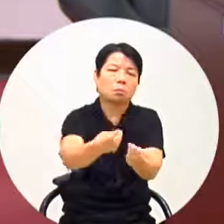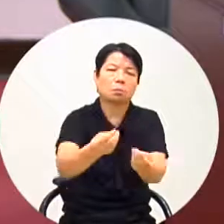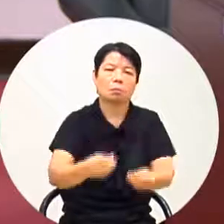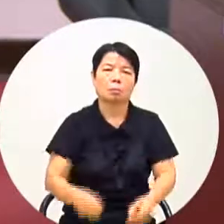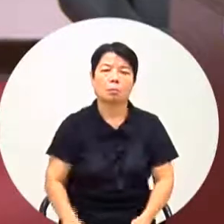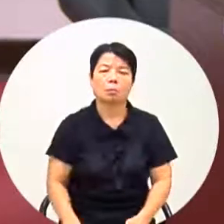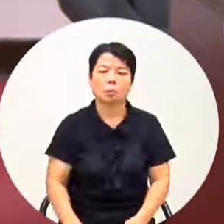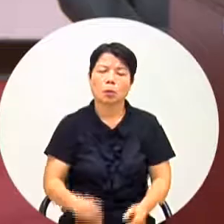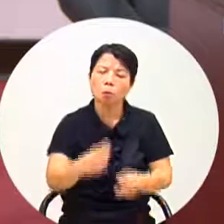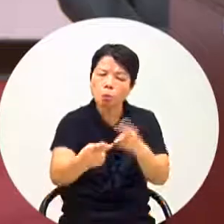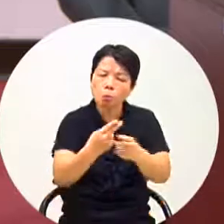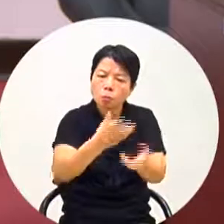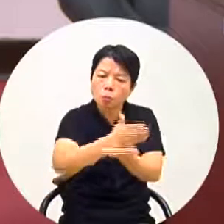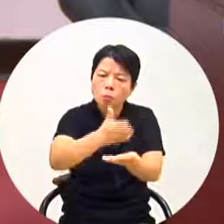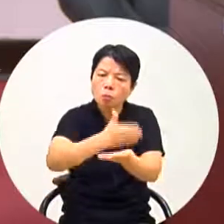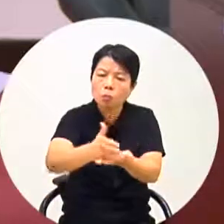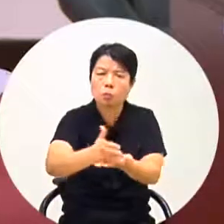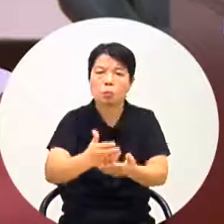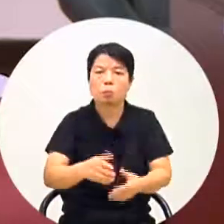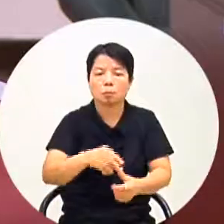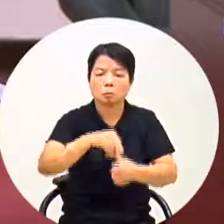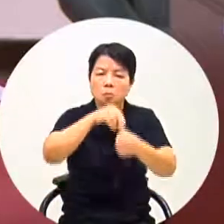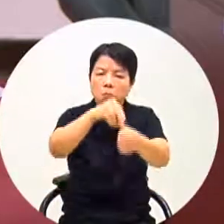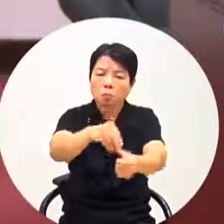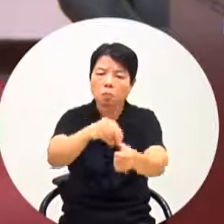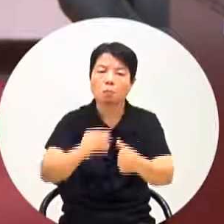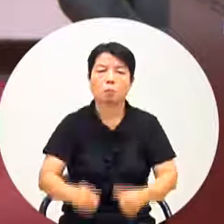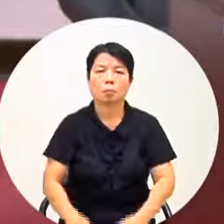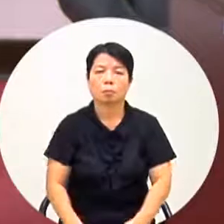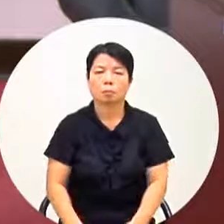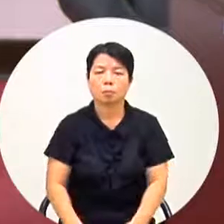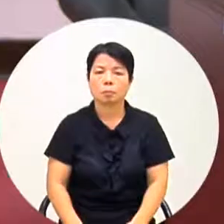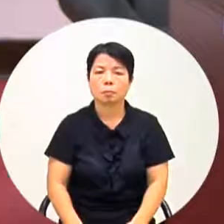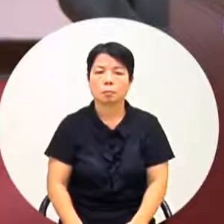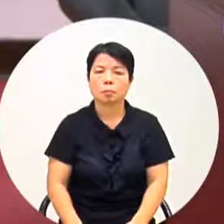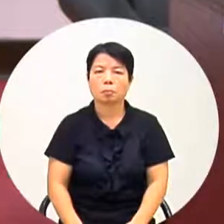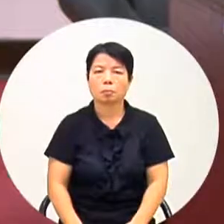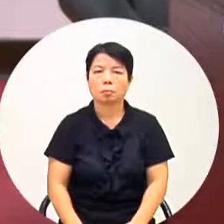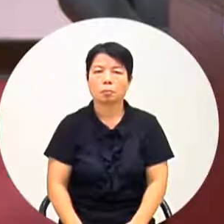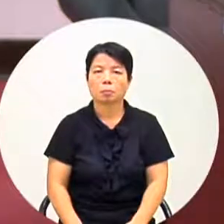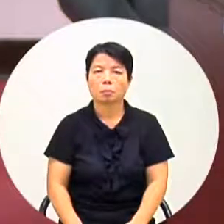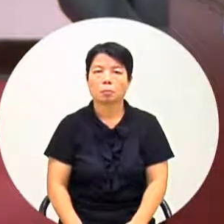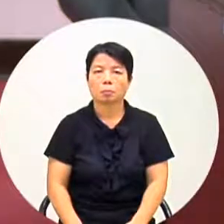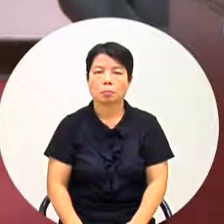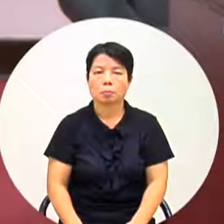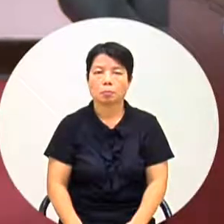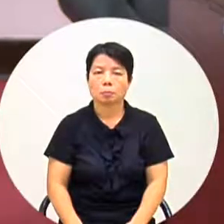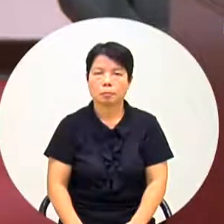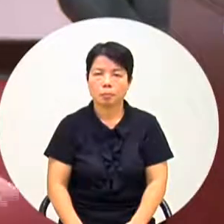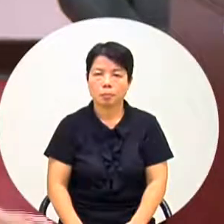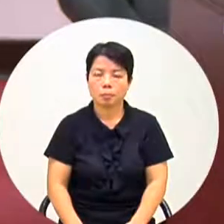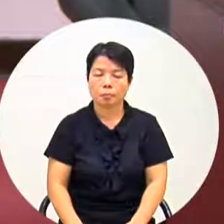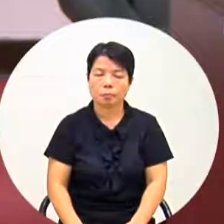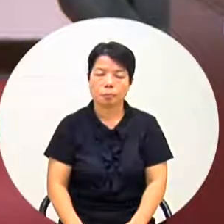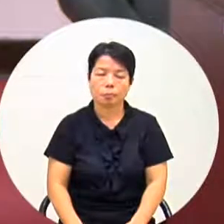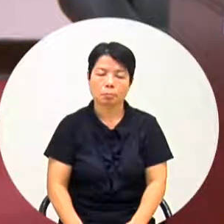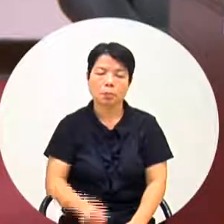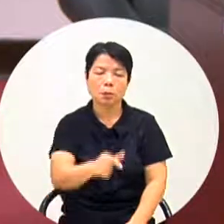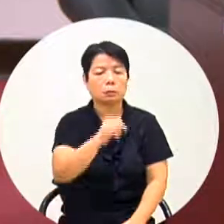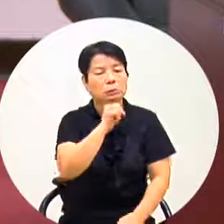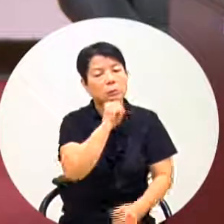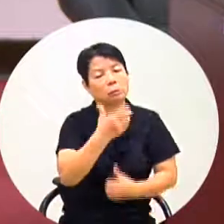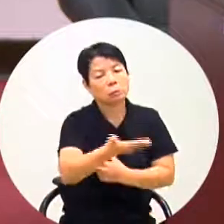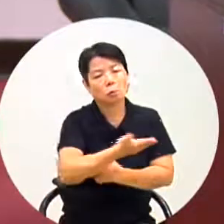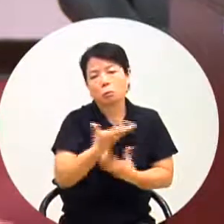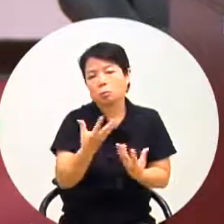处理啦哈？跟上一条 不大一样啦哈，他没有低收哈，他没